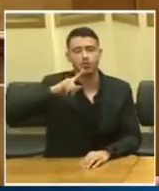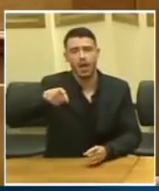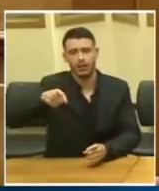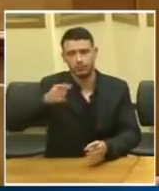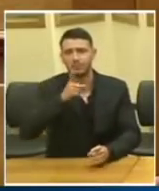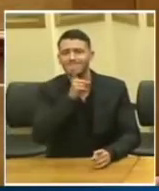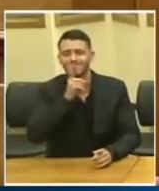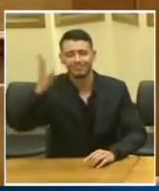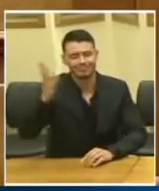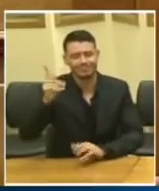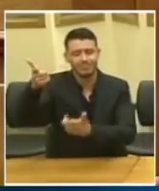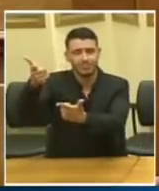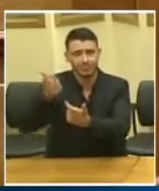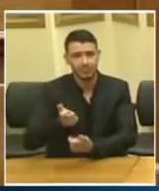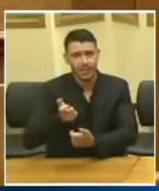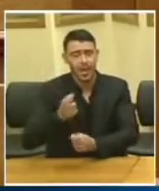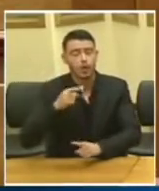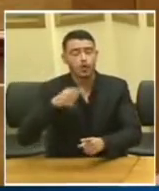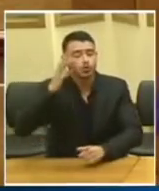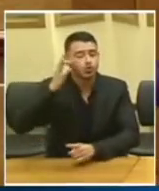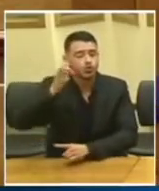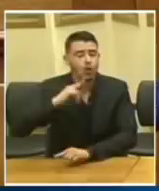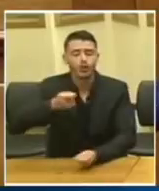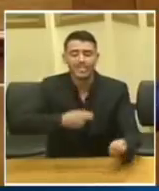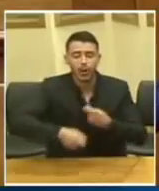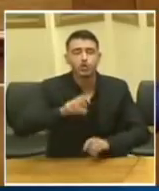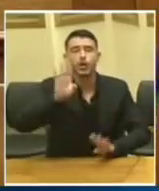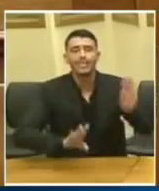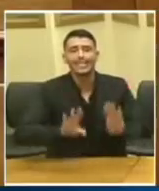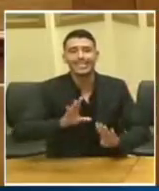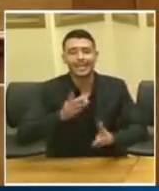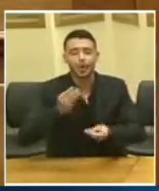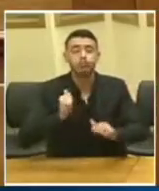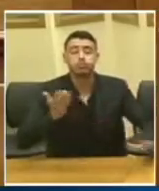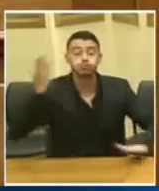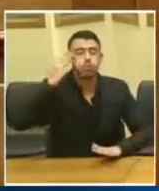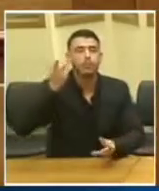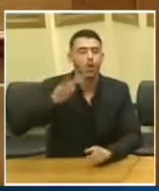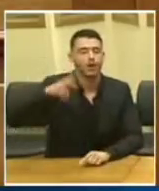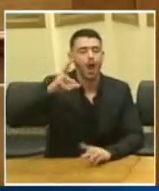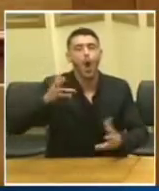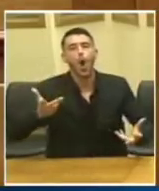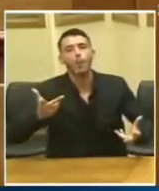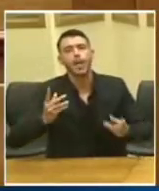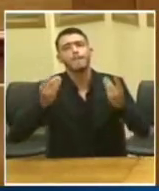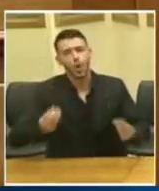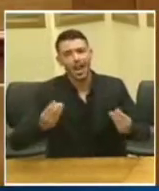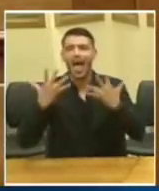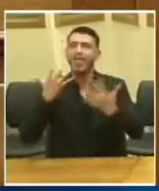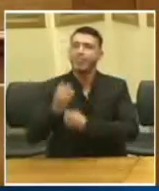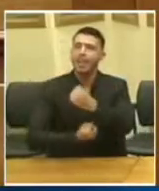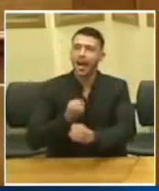των αγορών. Και άρα, τι να κάνουμε? Ας μείνουμε για καμιά δεκαριά χρόνια ακόμα στα μνημόνια, κύριε